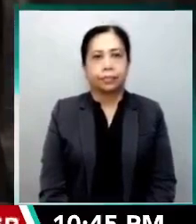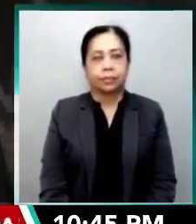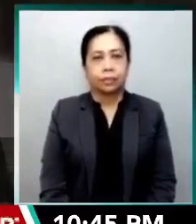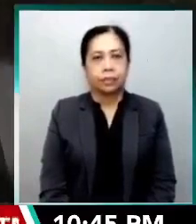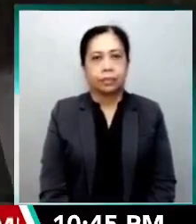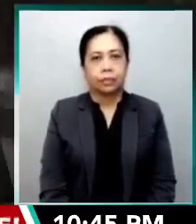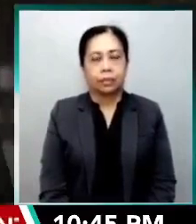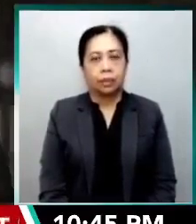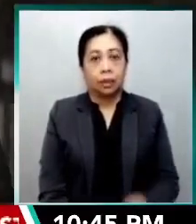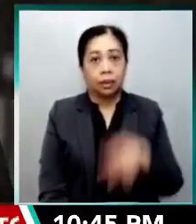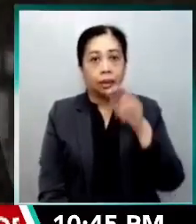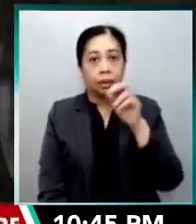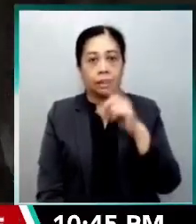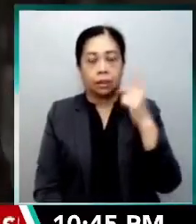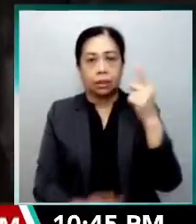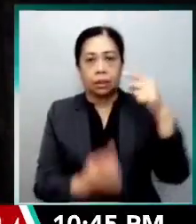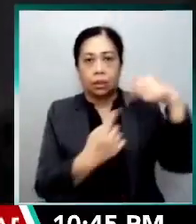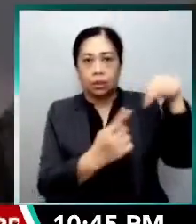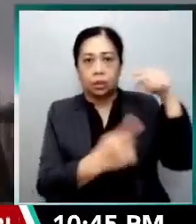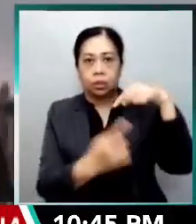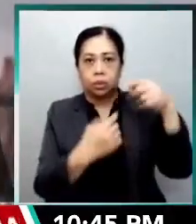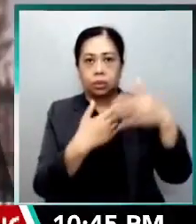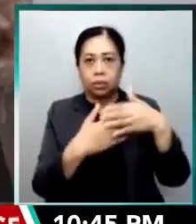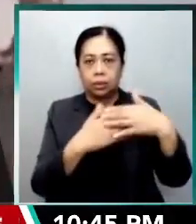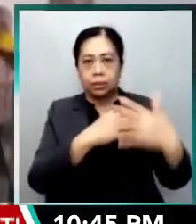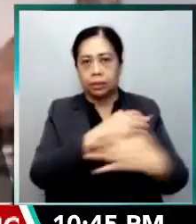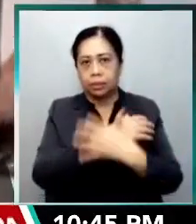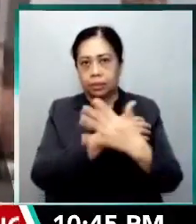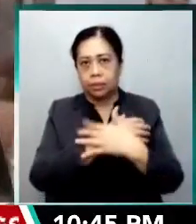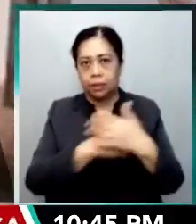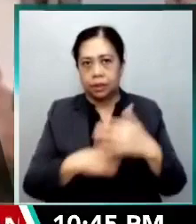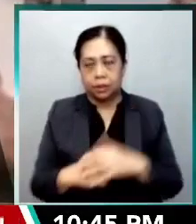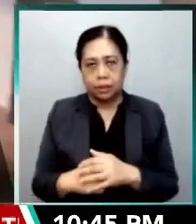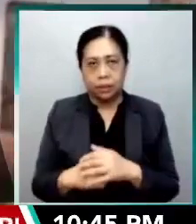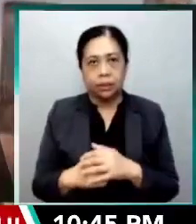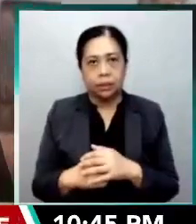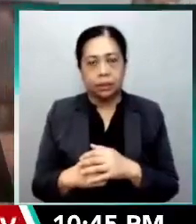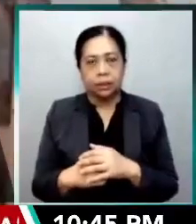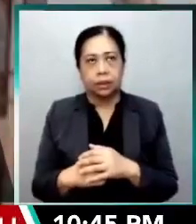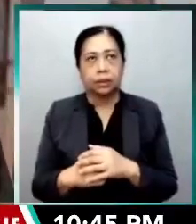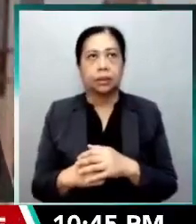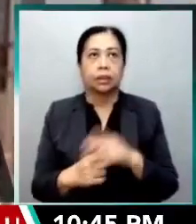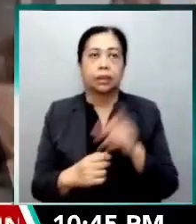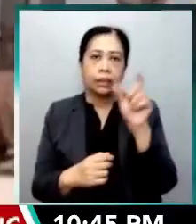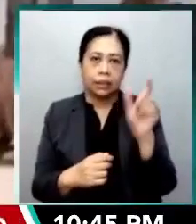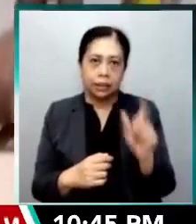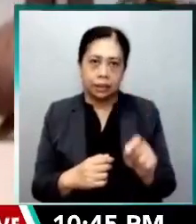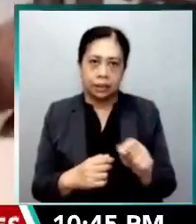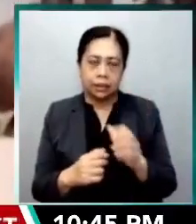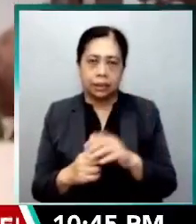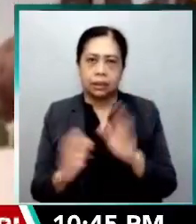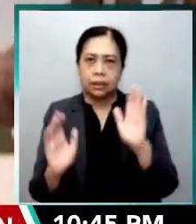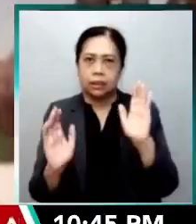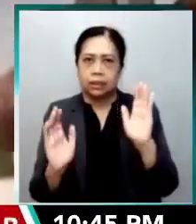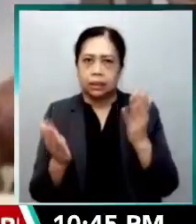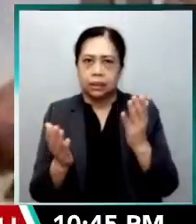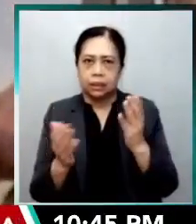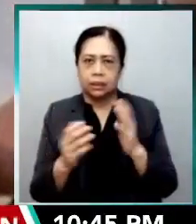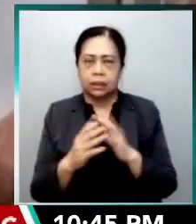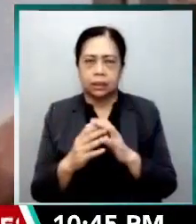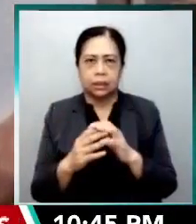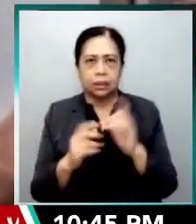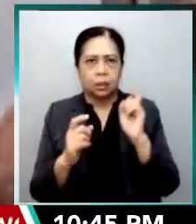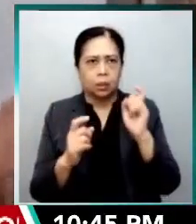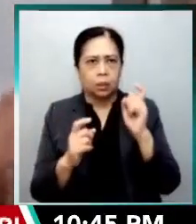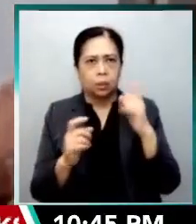Namataan ang isang ipo-ipo malapit sa baybayin ng Abruzzo, Italy. Tila nagmamadaling makalayo ang